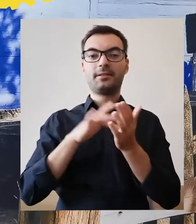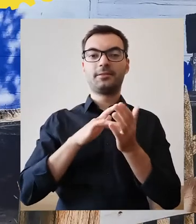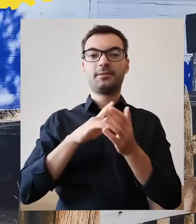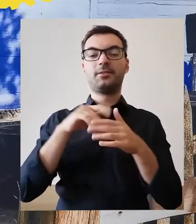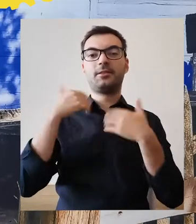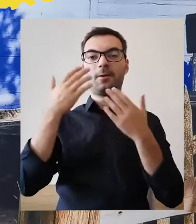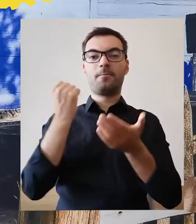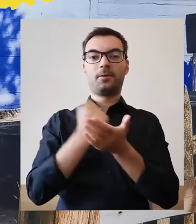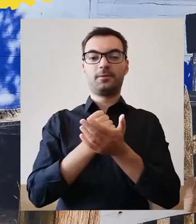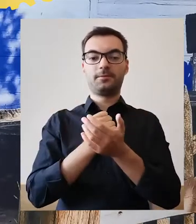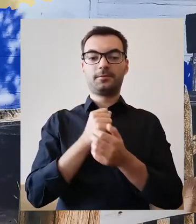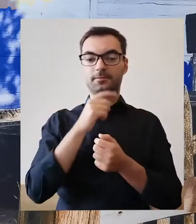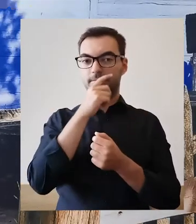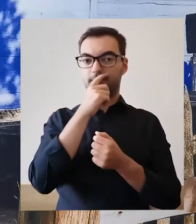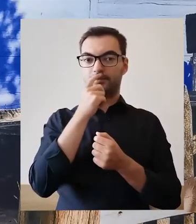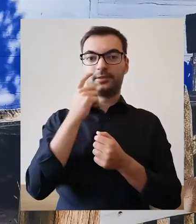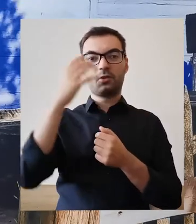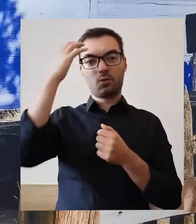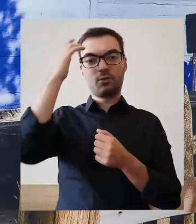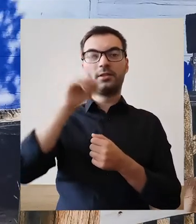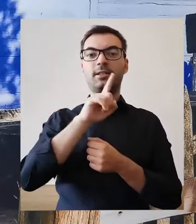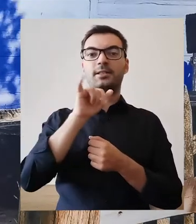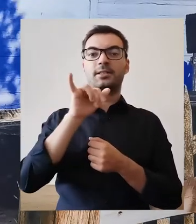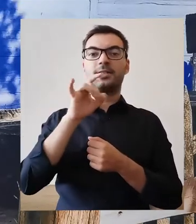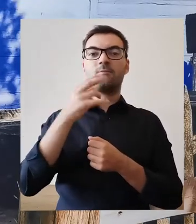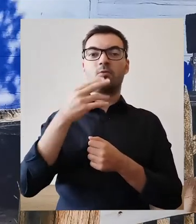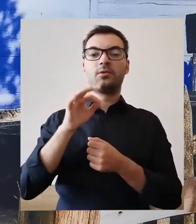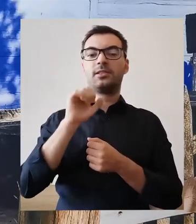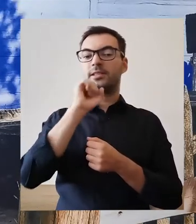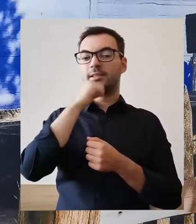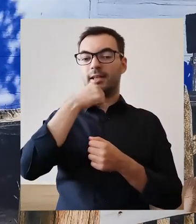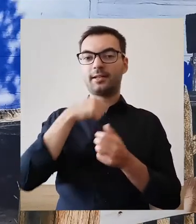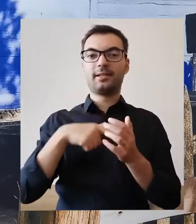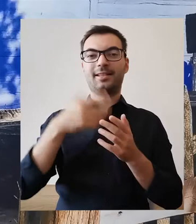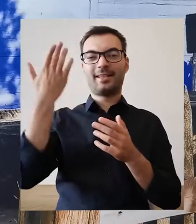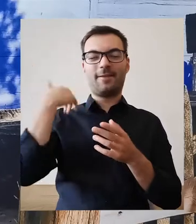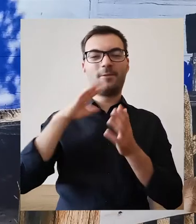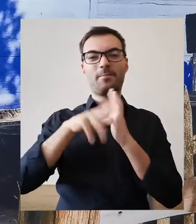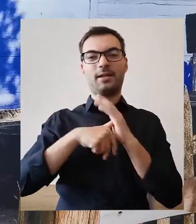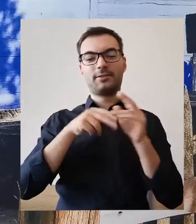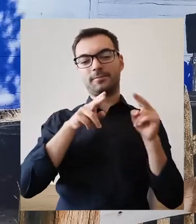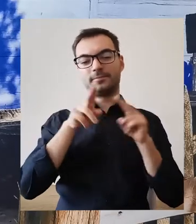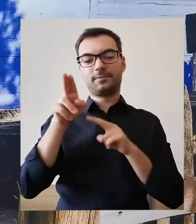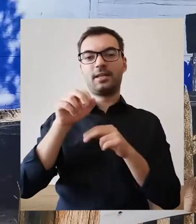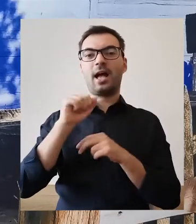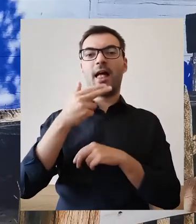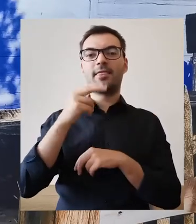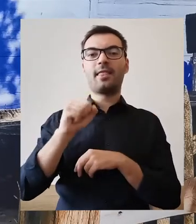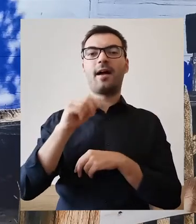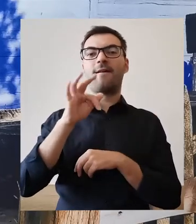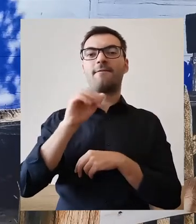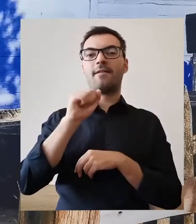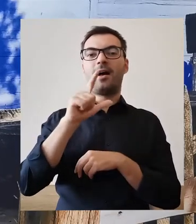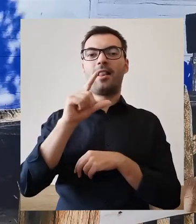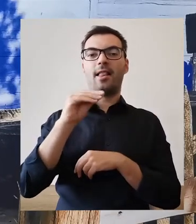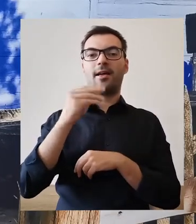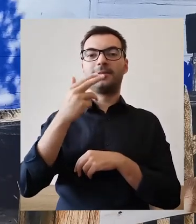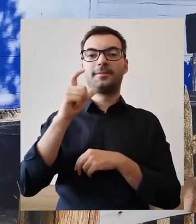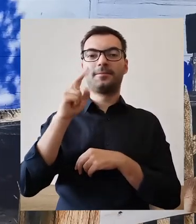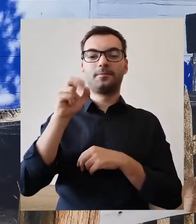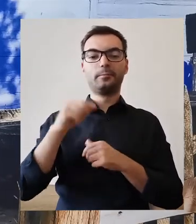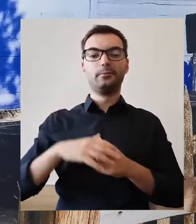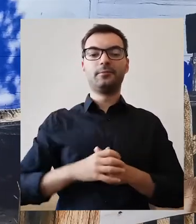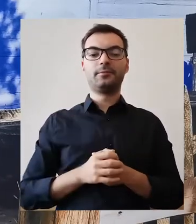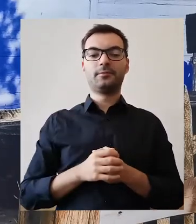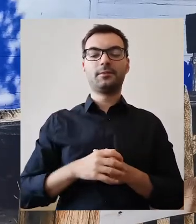nadal nadal król zygmunt stary wówczas miasto należało do anny zalewskiej i